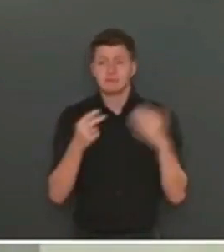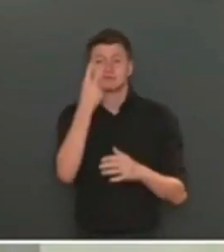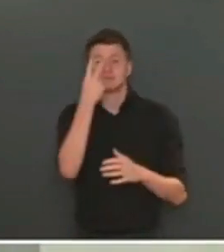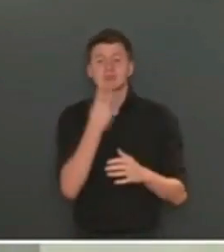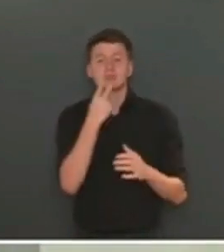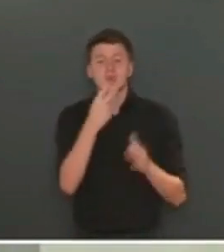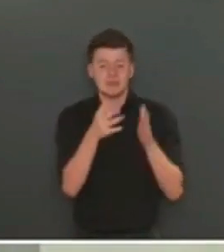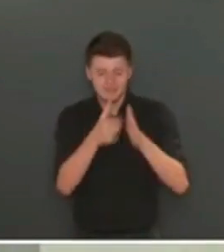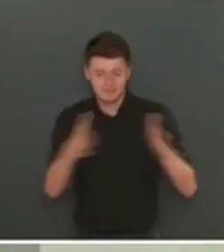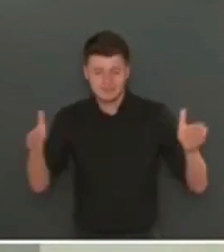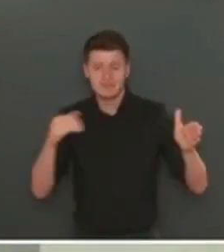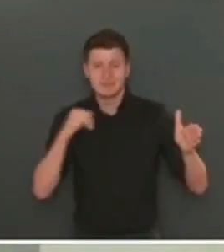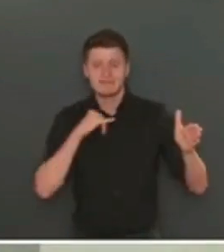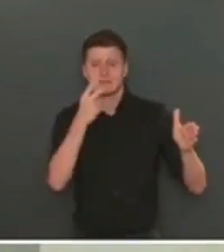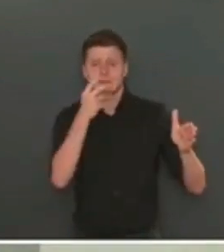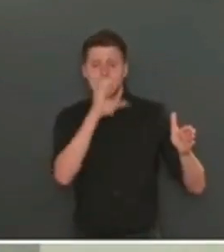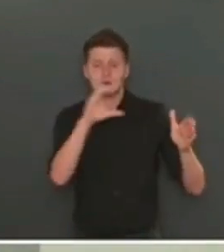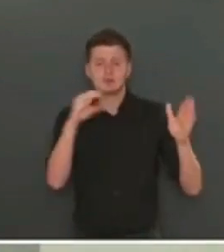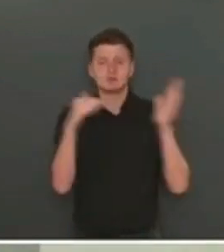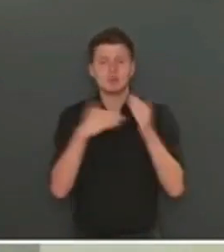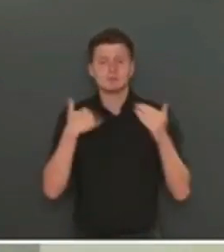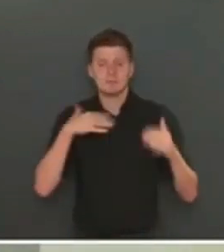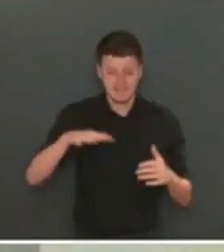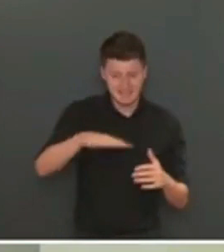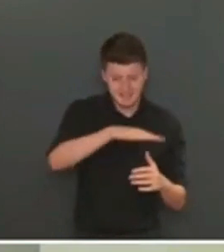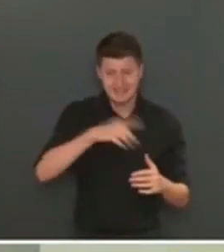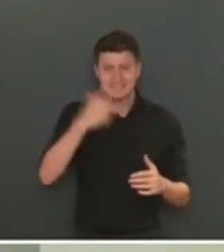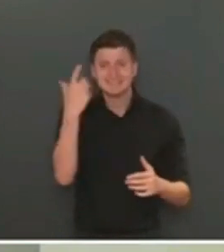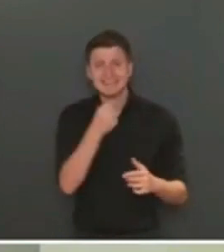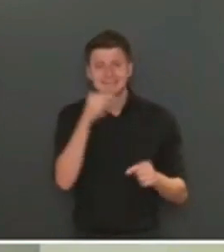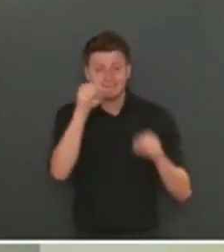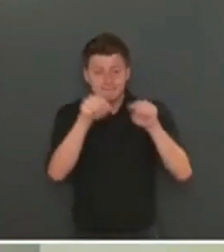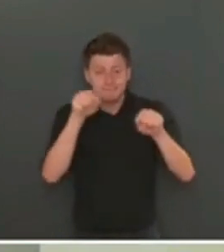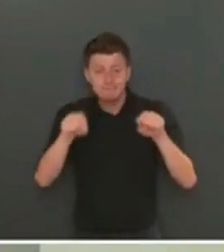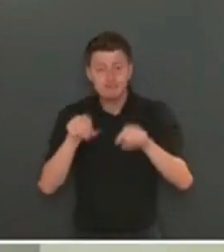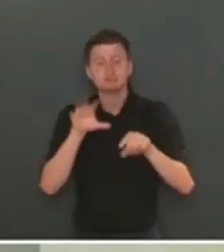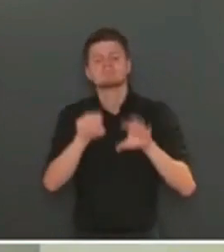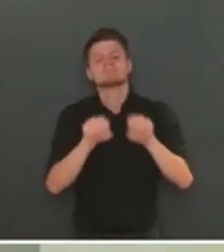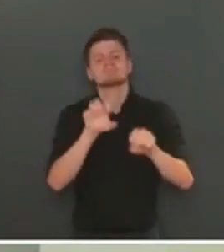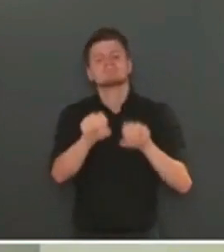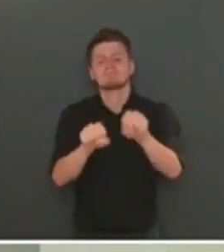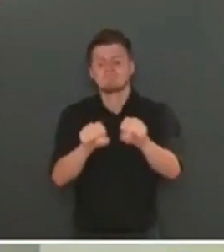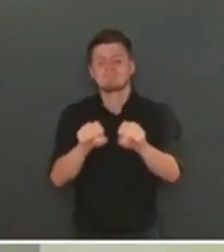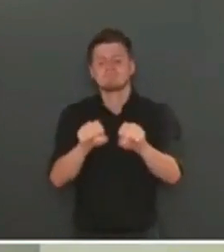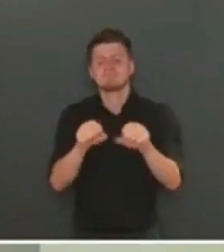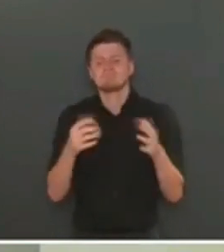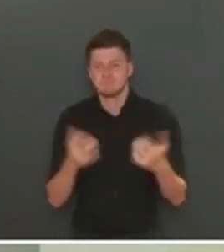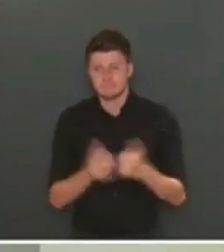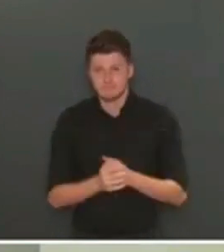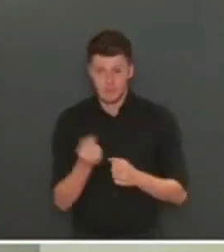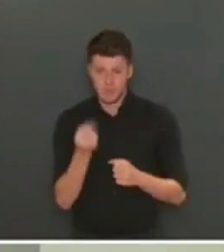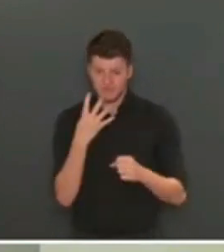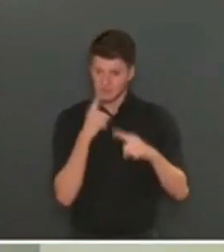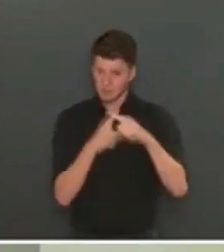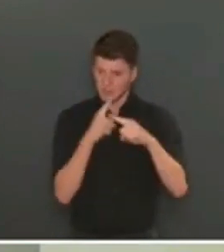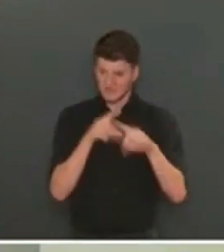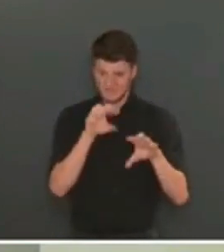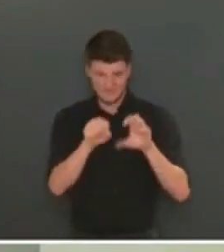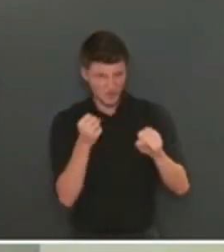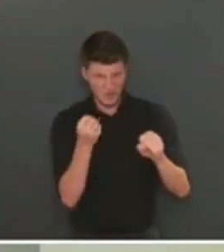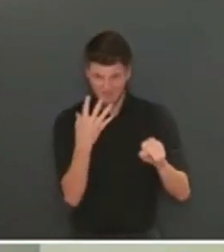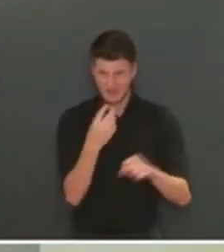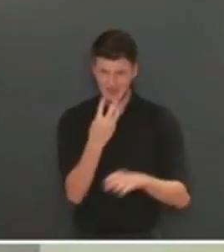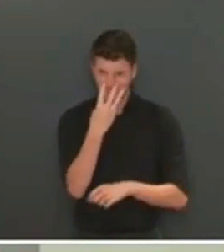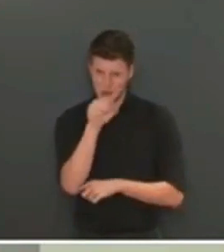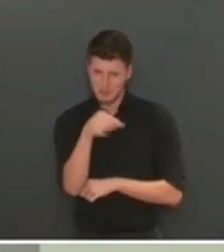وستنتهي ايضاً قاعدة 32 دقيقة ومع ذلك سيتركوا المتاجر حرية الاعتماد